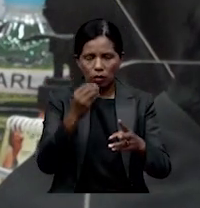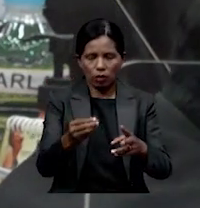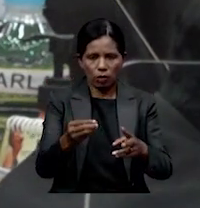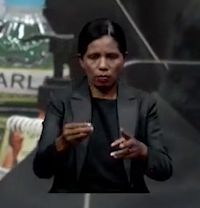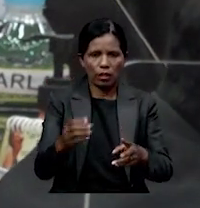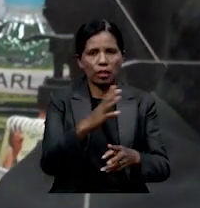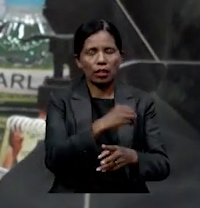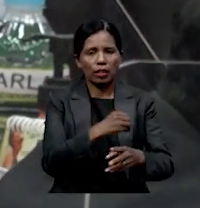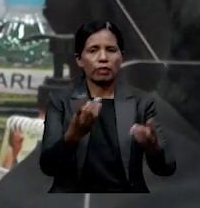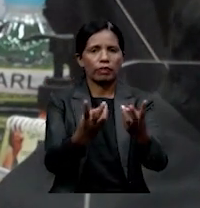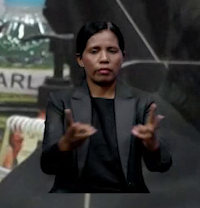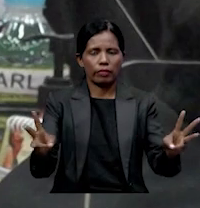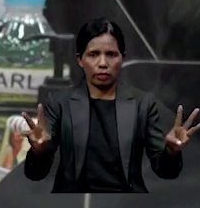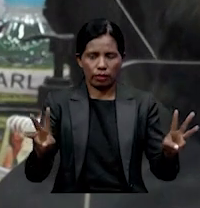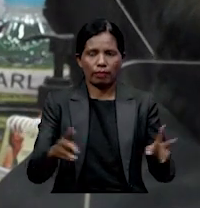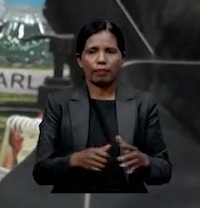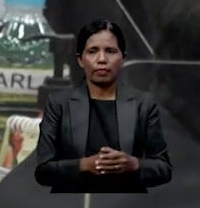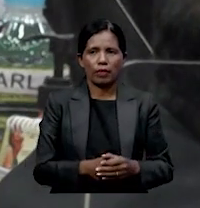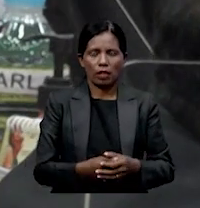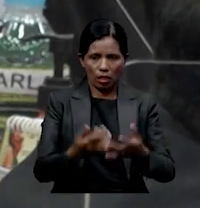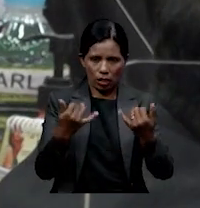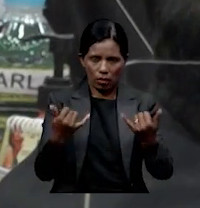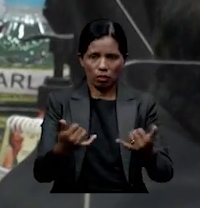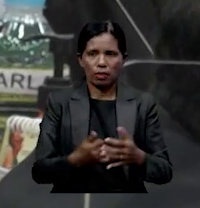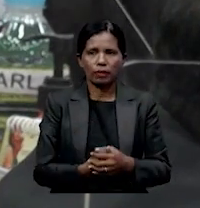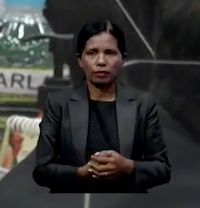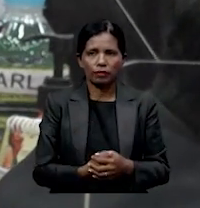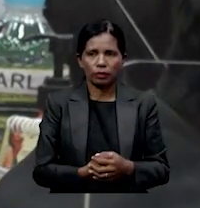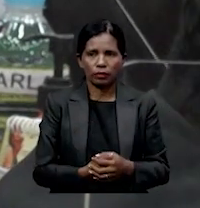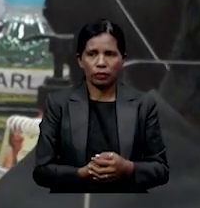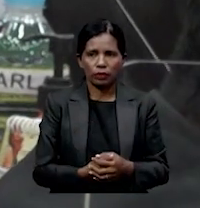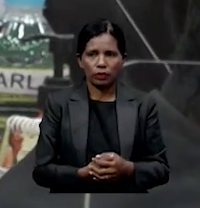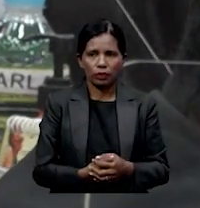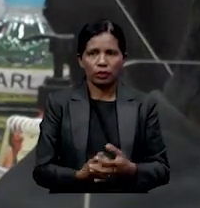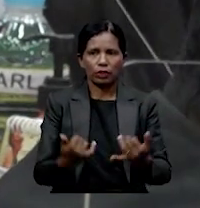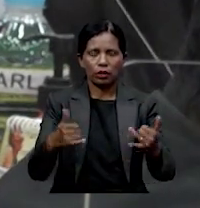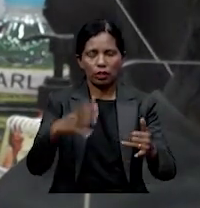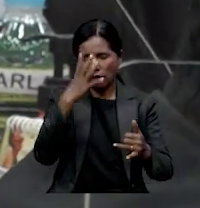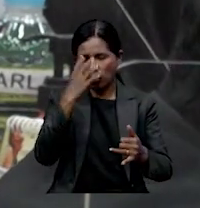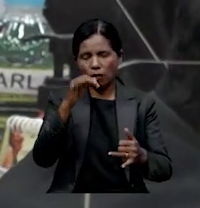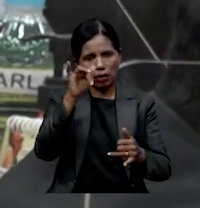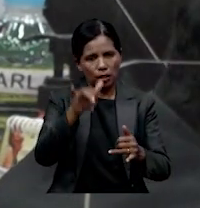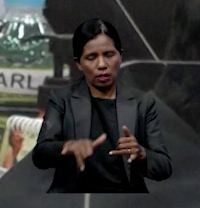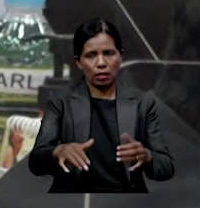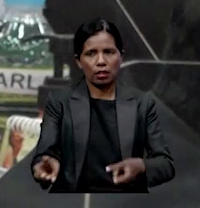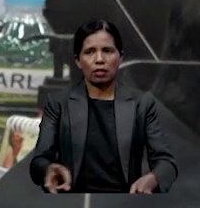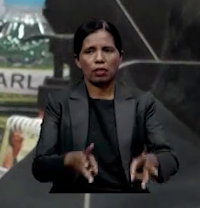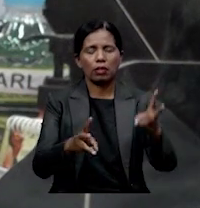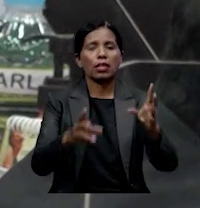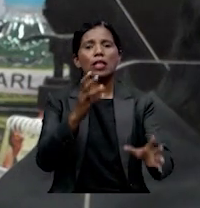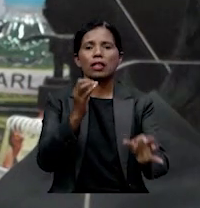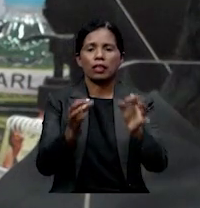jardin agora sei tempu bai lorong nebe sira sei aguenta bele toba iha liu